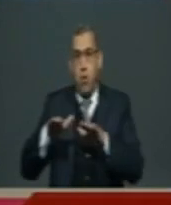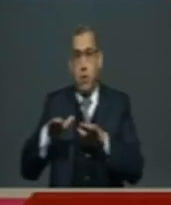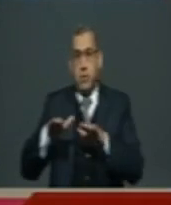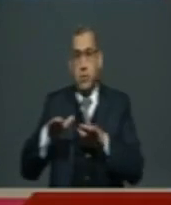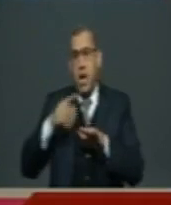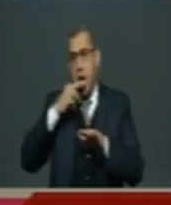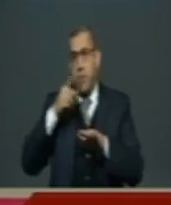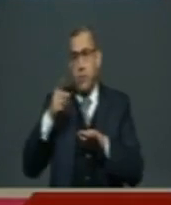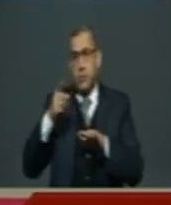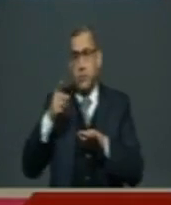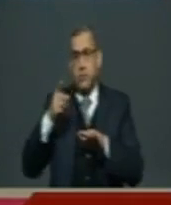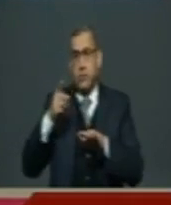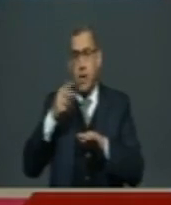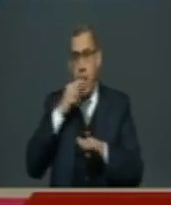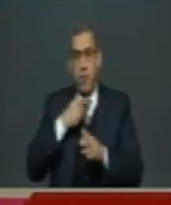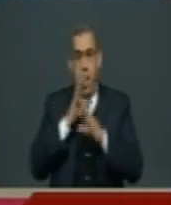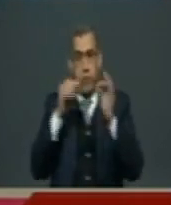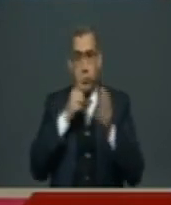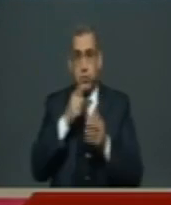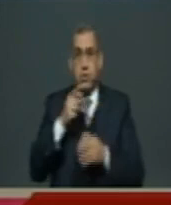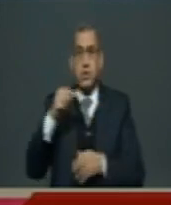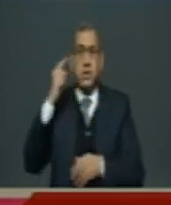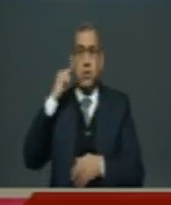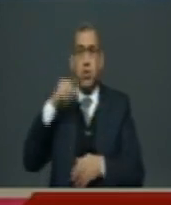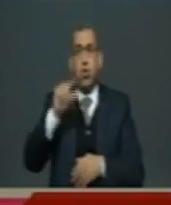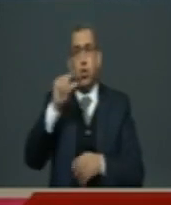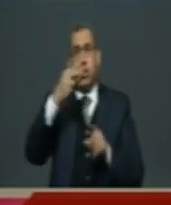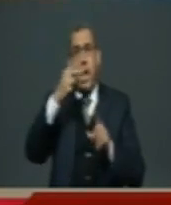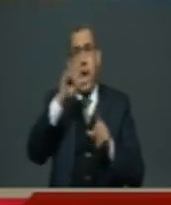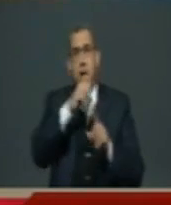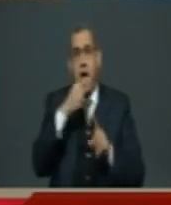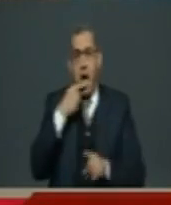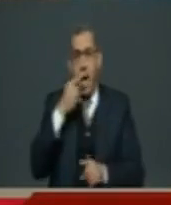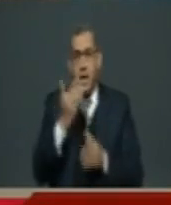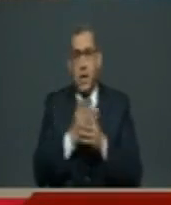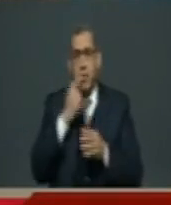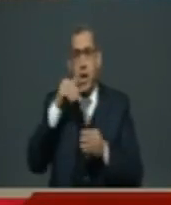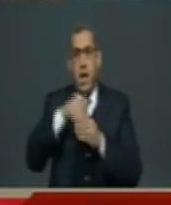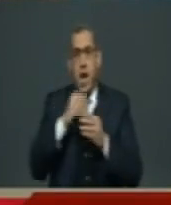برضو يبقى غطيت الكلام كله، يقول لك ايه بس الدكتور علي مش قادر يسيطر على الاسواق.